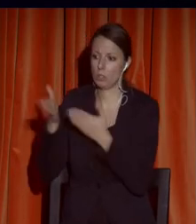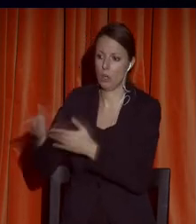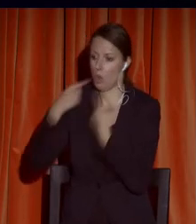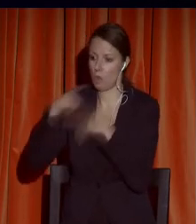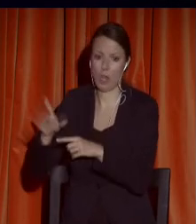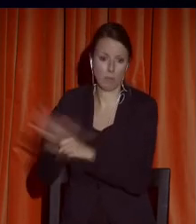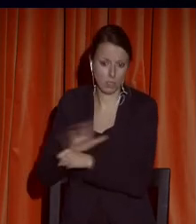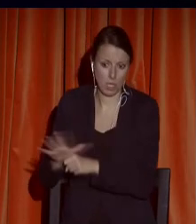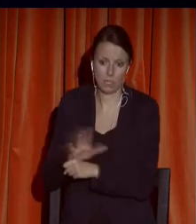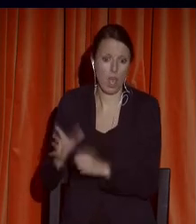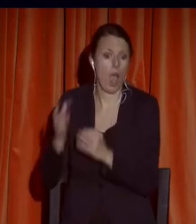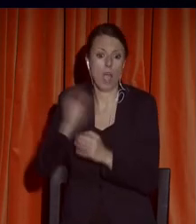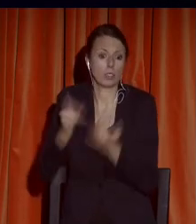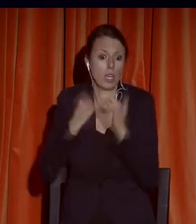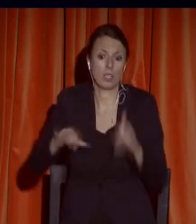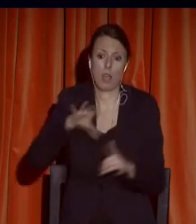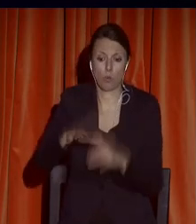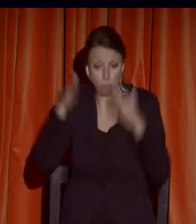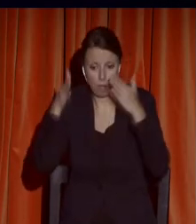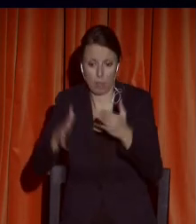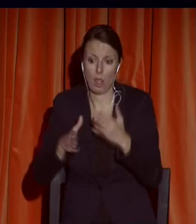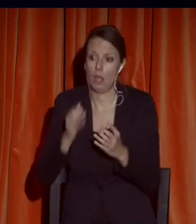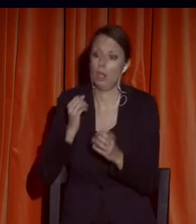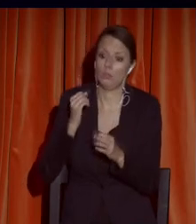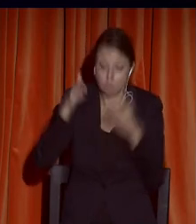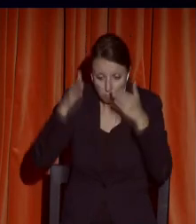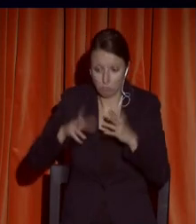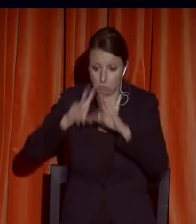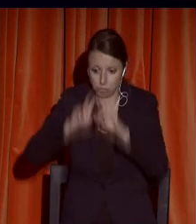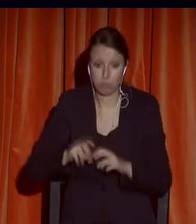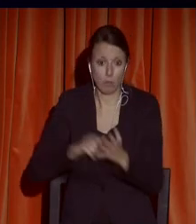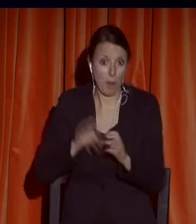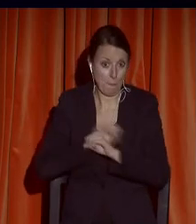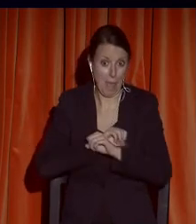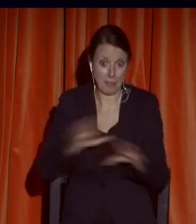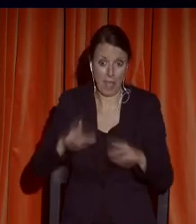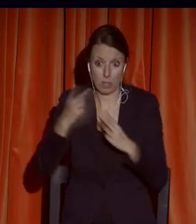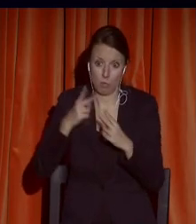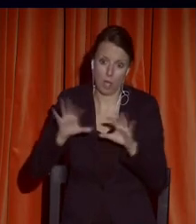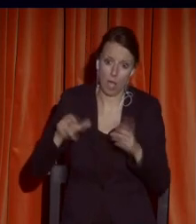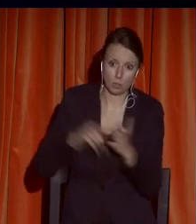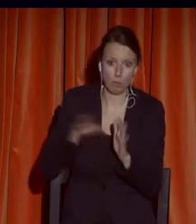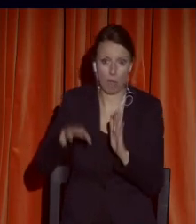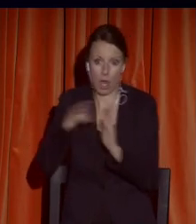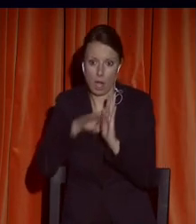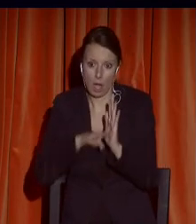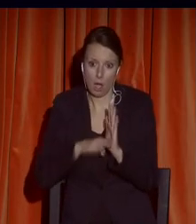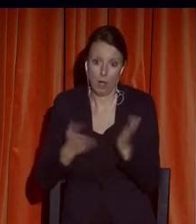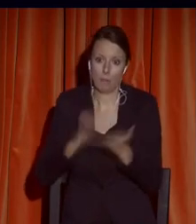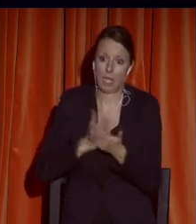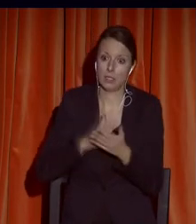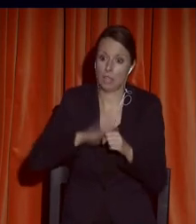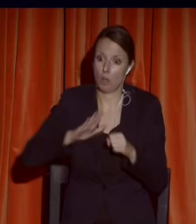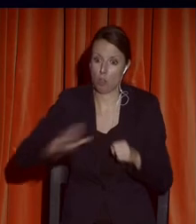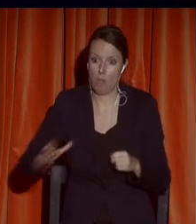Ktoś jeszcze sobie gdzie indziej pracuje nad tym, czy media rzeczywiście spełniają międzynarodowe standardy obiektywności i rzetelności.